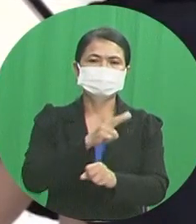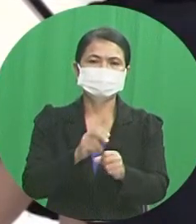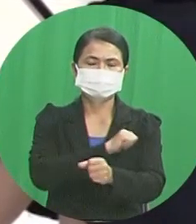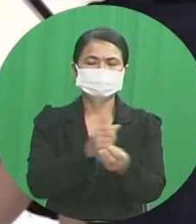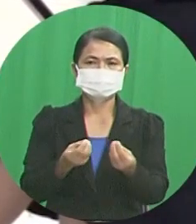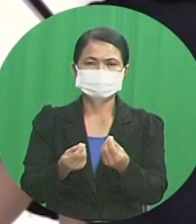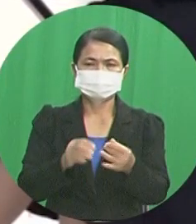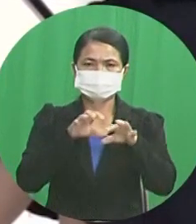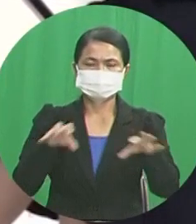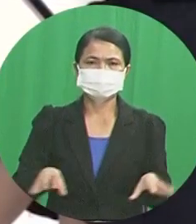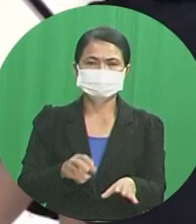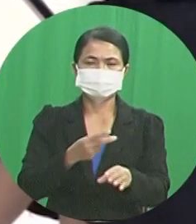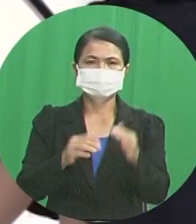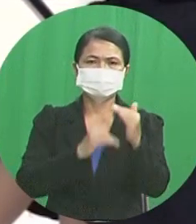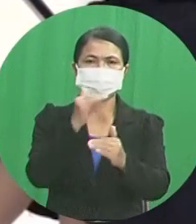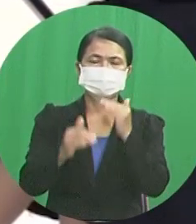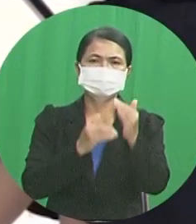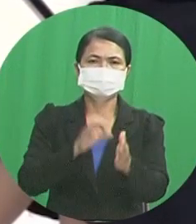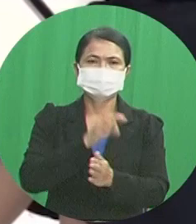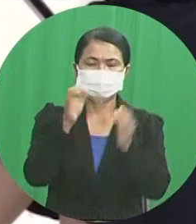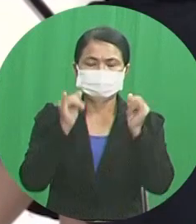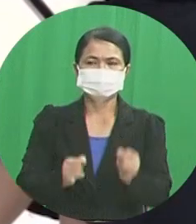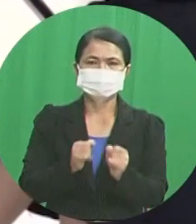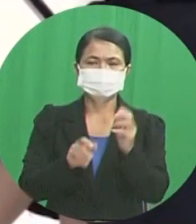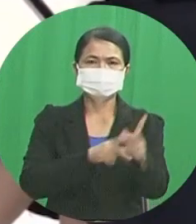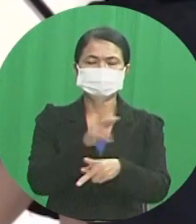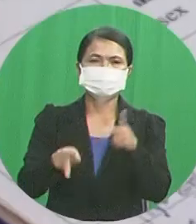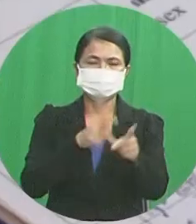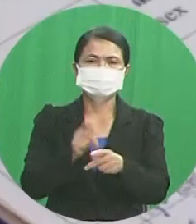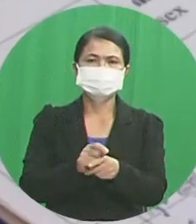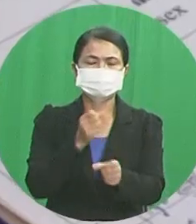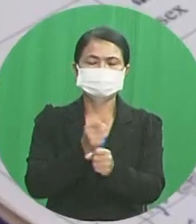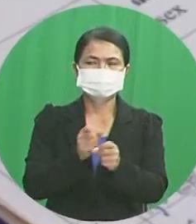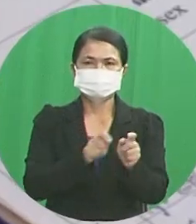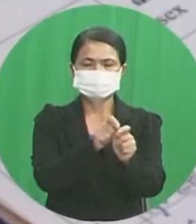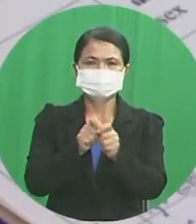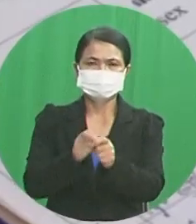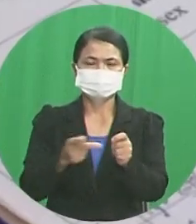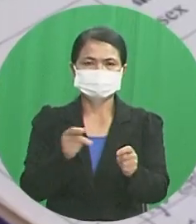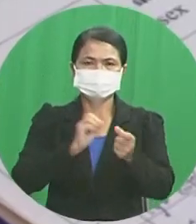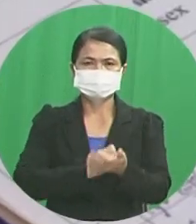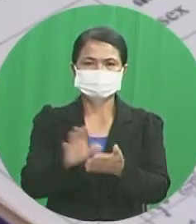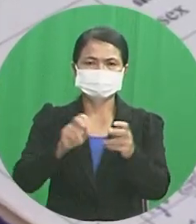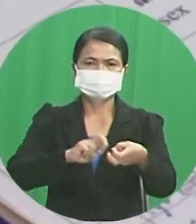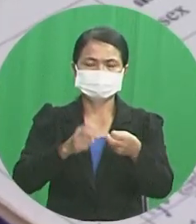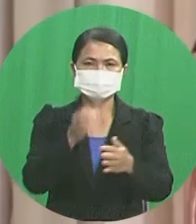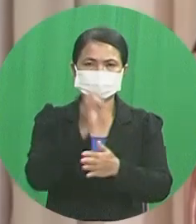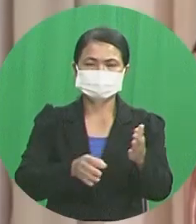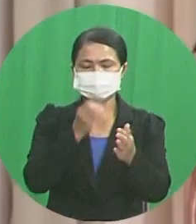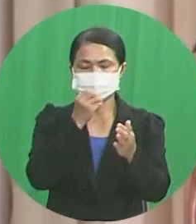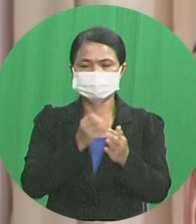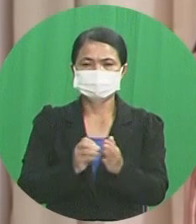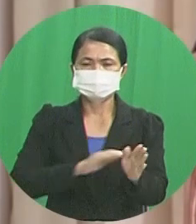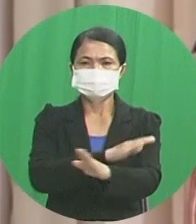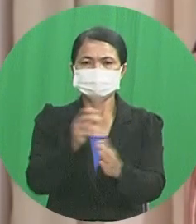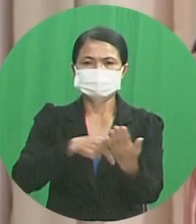ញាធរមូលដ្ឋានដៃគូអភិវឌ្ឍវិស័យឯកជននិងប្រជាពលរដ្ឋធ្វើការរួមគ្នាដើម្បីលុបបំបាត់បញ្ហាកង្វះអាហារូបត្ថម្ភគ្រ